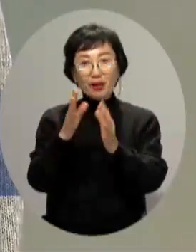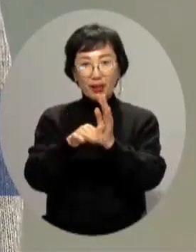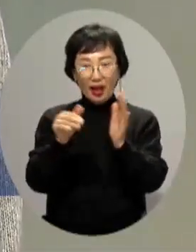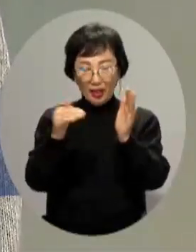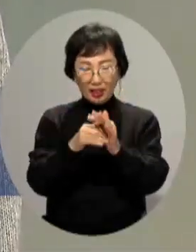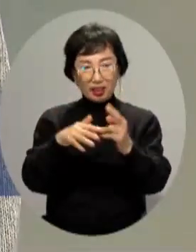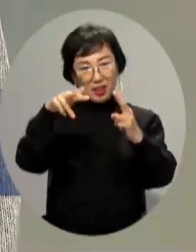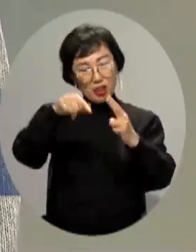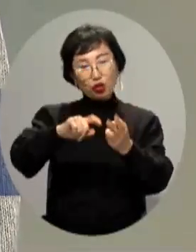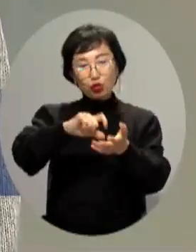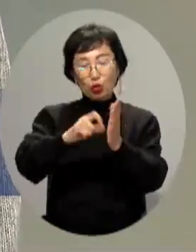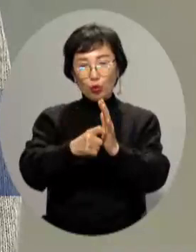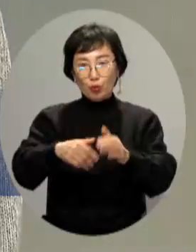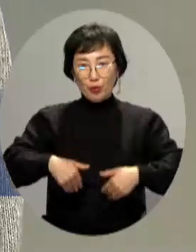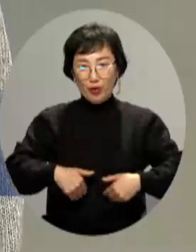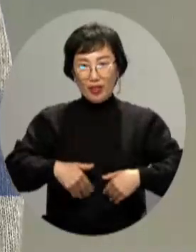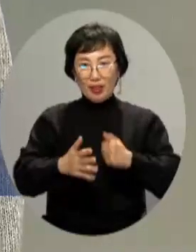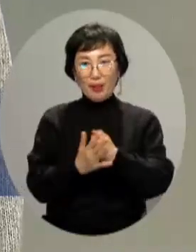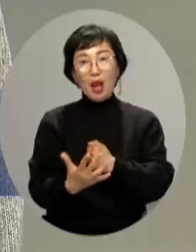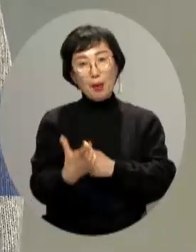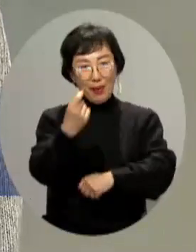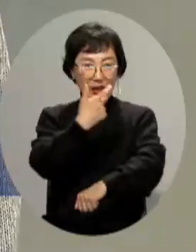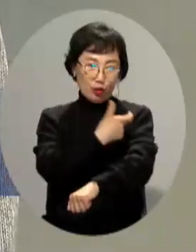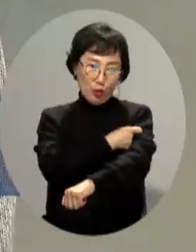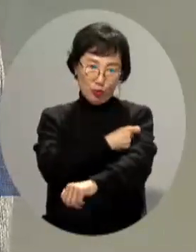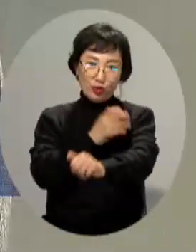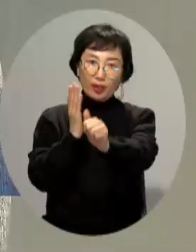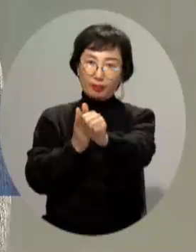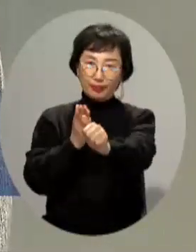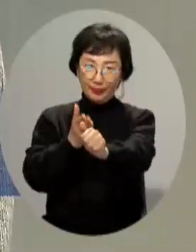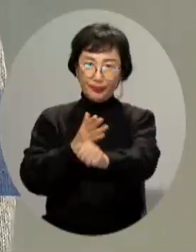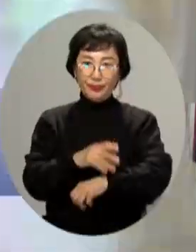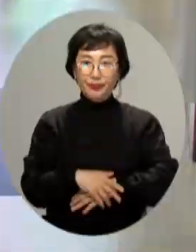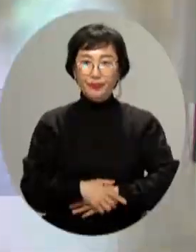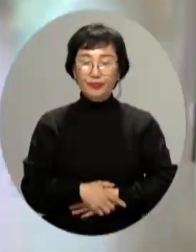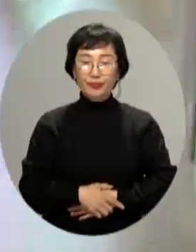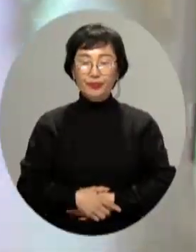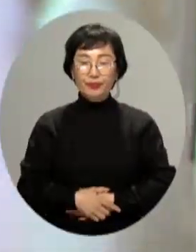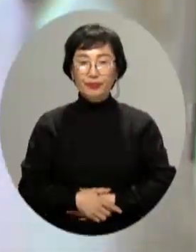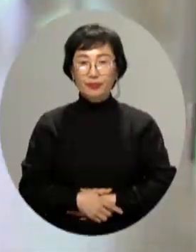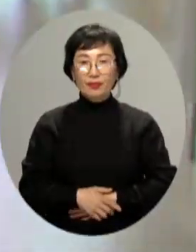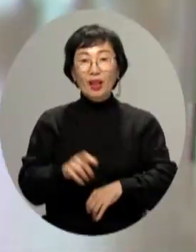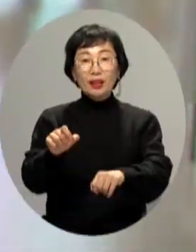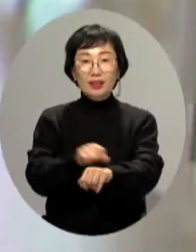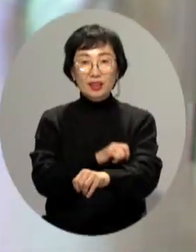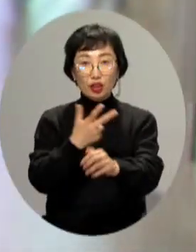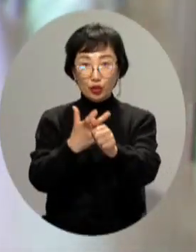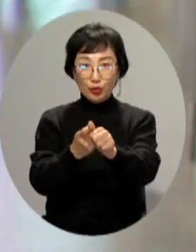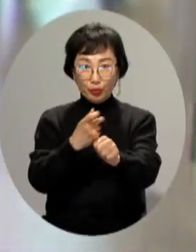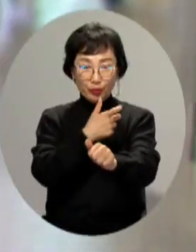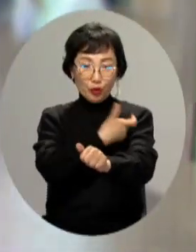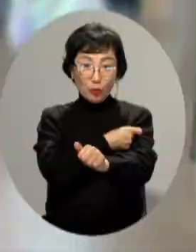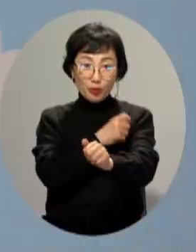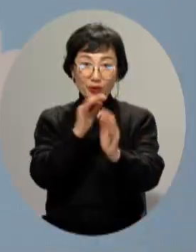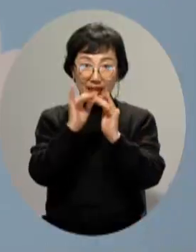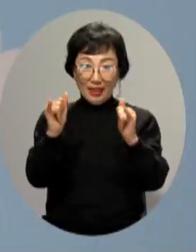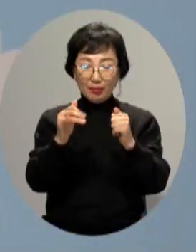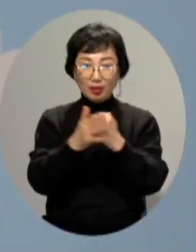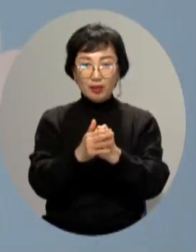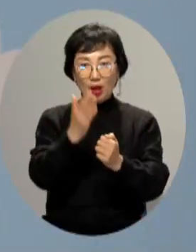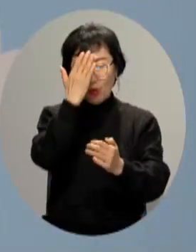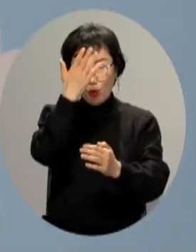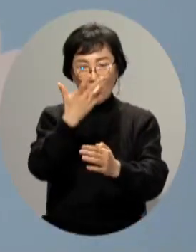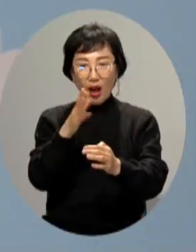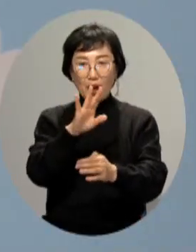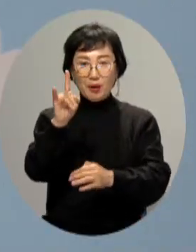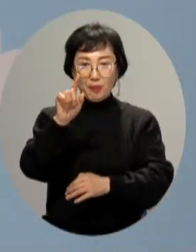정도 소요되므로 되도록 빠른 시일 내에 접종하시기를 권장드립니다. 특히 접종 대상자는 무료로 독감